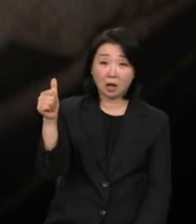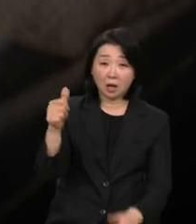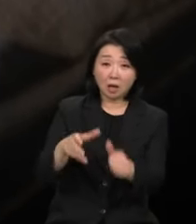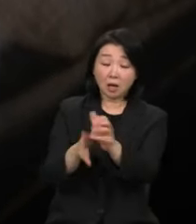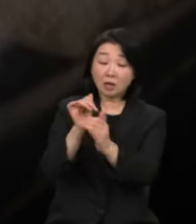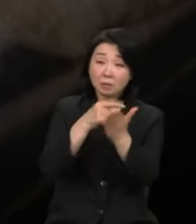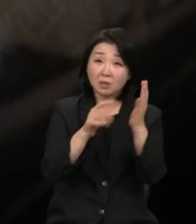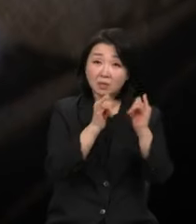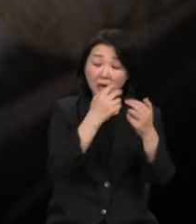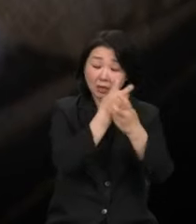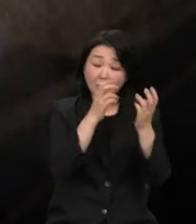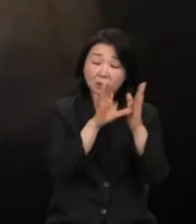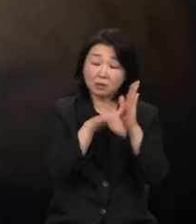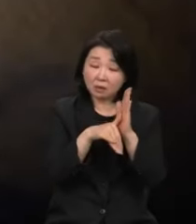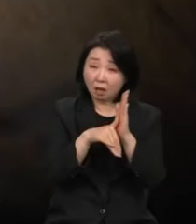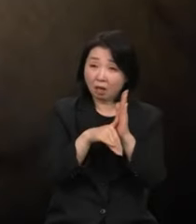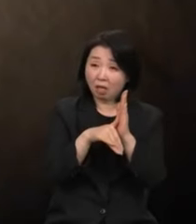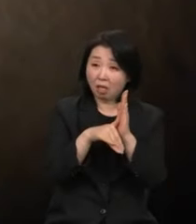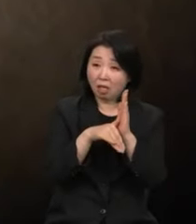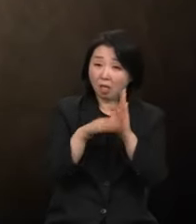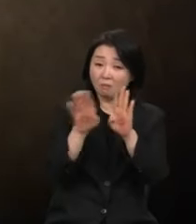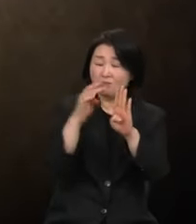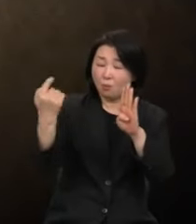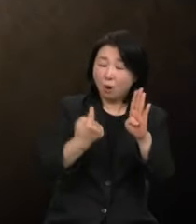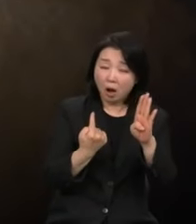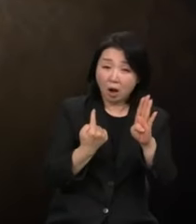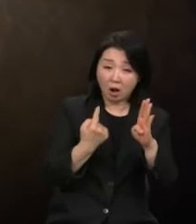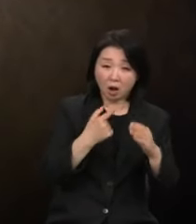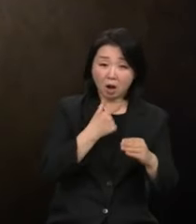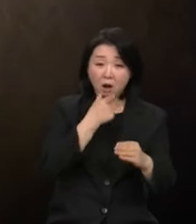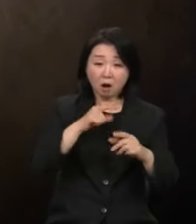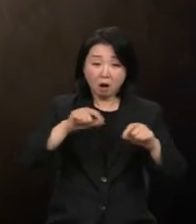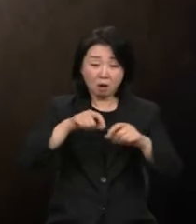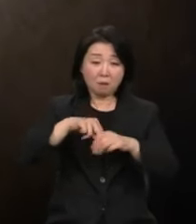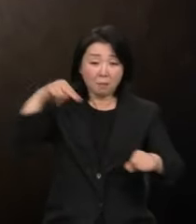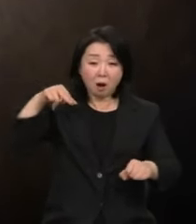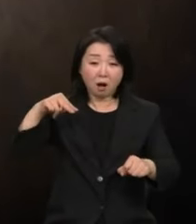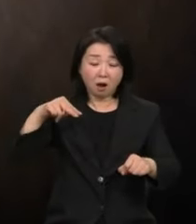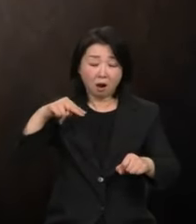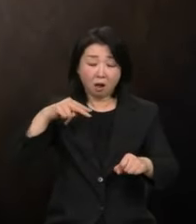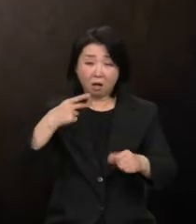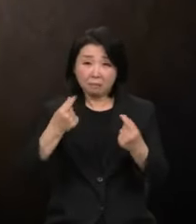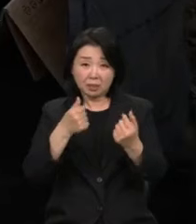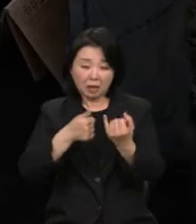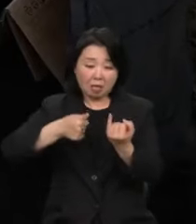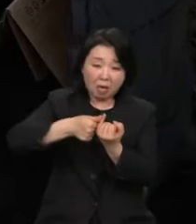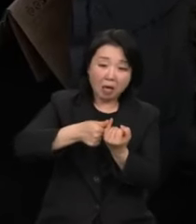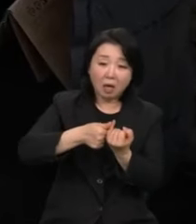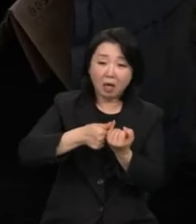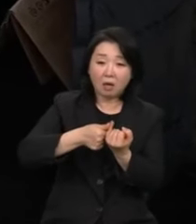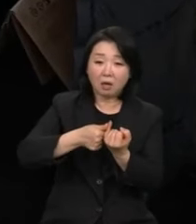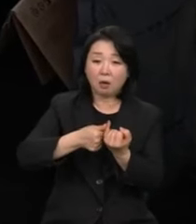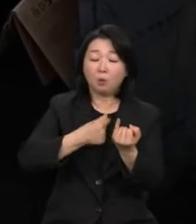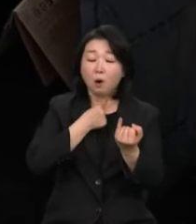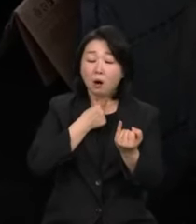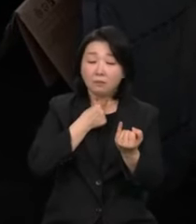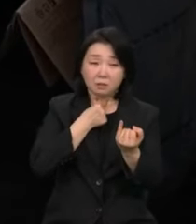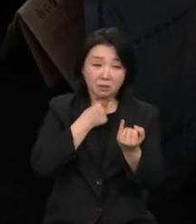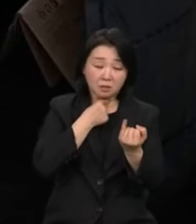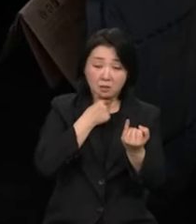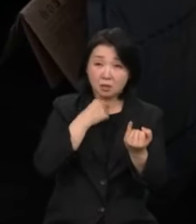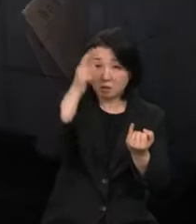사이 방에 무단 침입했고 속옷을 벗긴 뒤 성폭행을 시도하는 등 유사 강간을 했습니다. 피해자는 경찰에